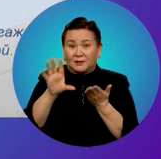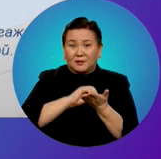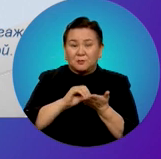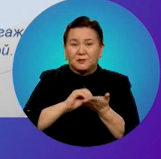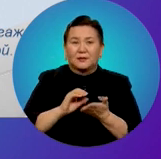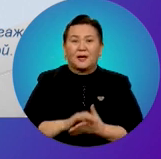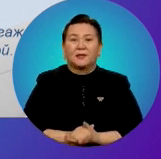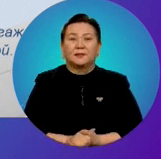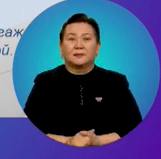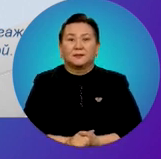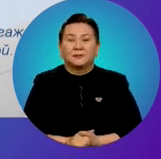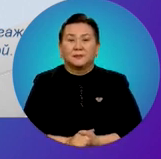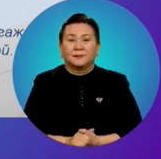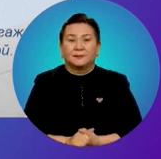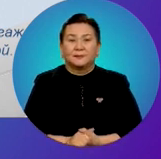хүүхдүүдээ.